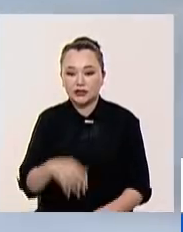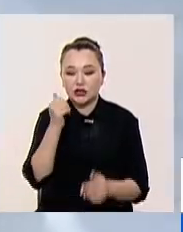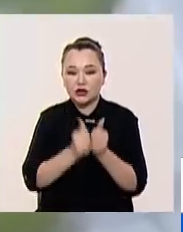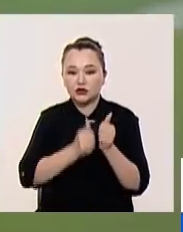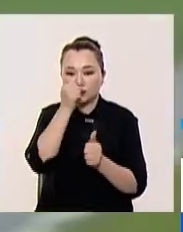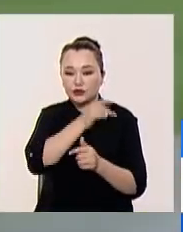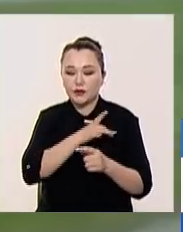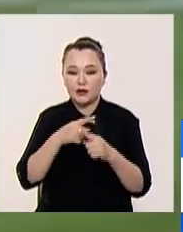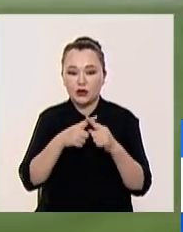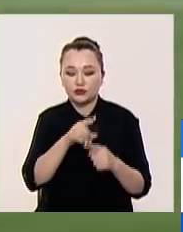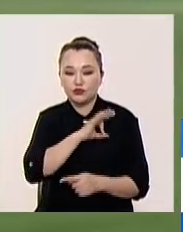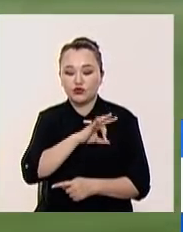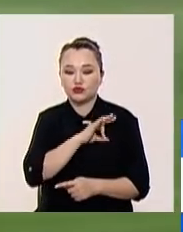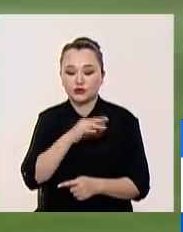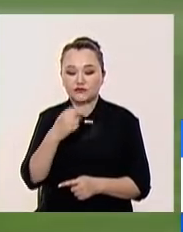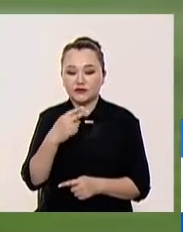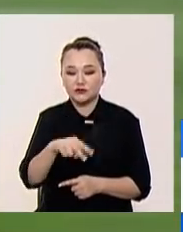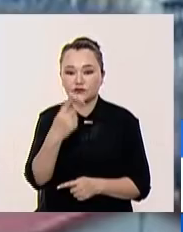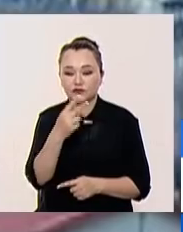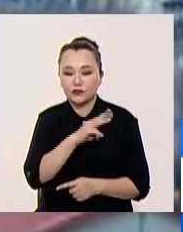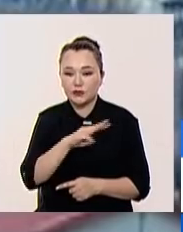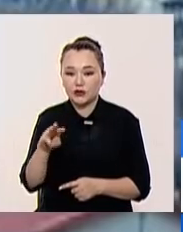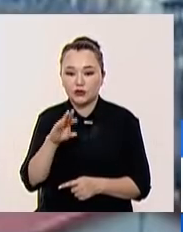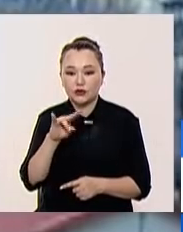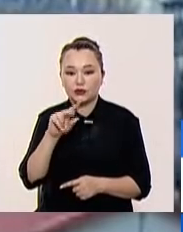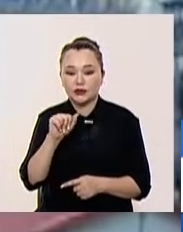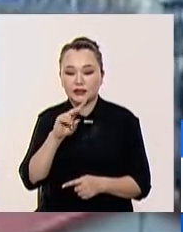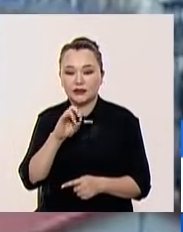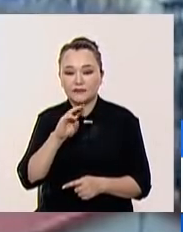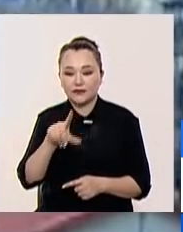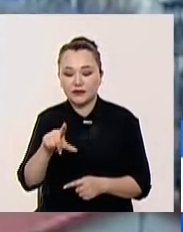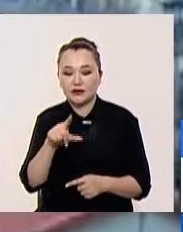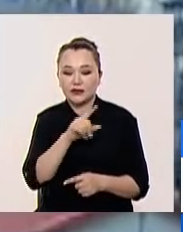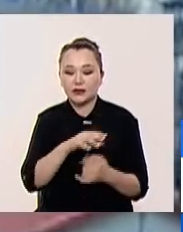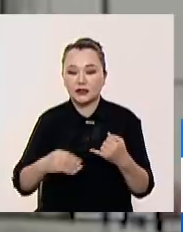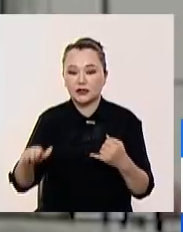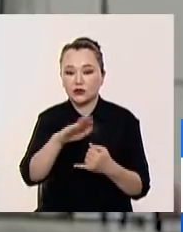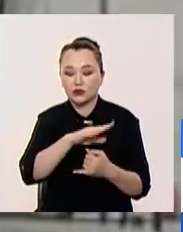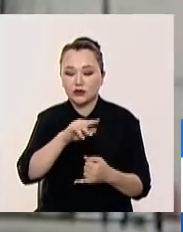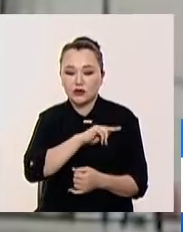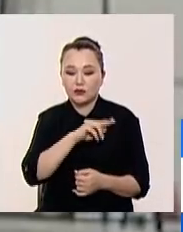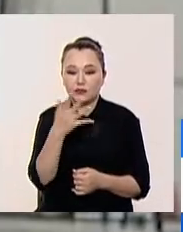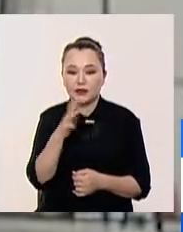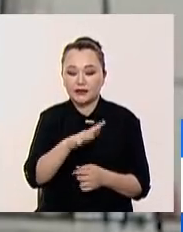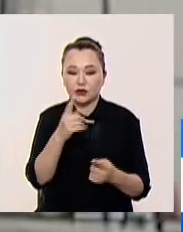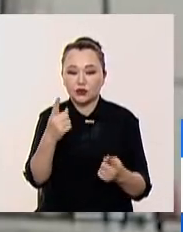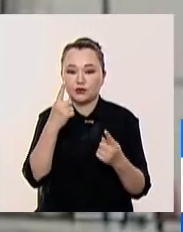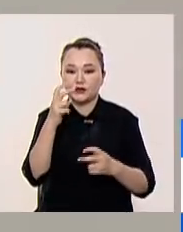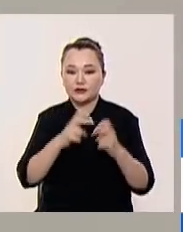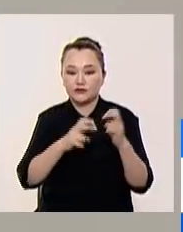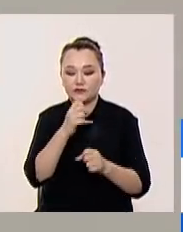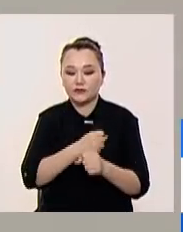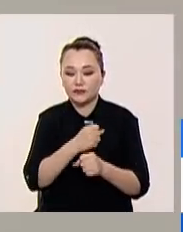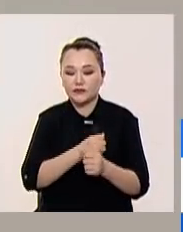Ежегодно Беларусь потребляет порядка 22 миллионов тонн нефти. На территории страны работают 5 крупных заводов. Они